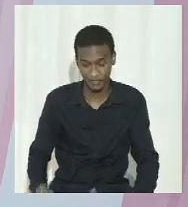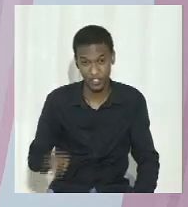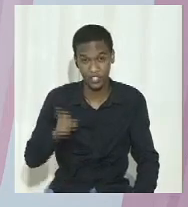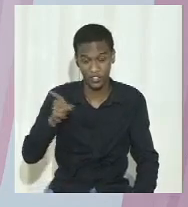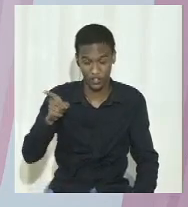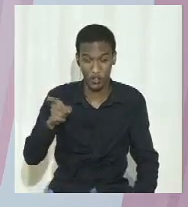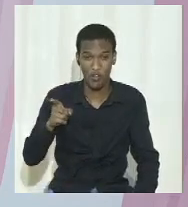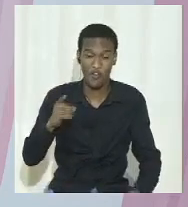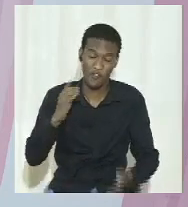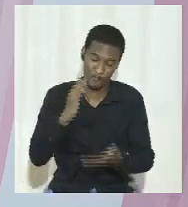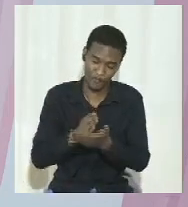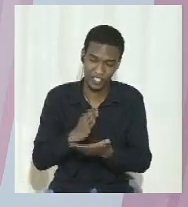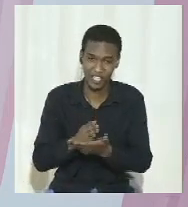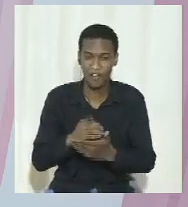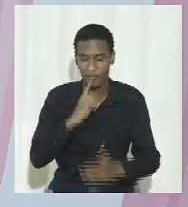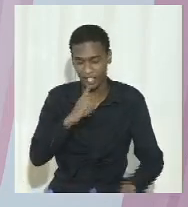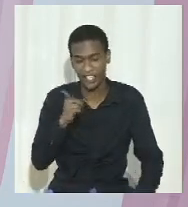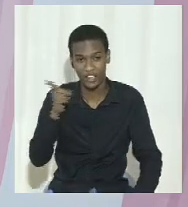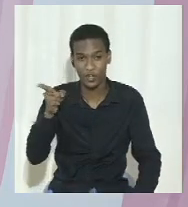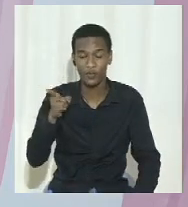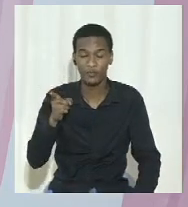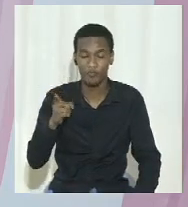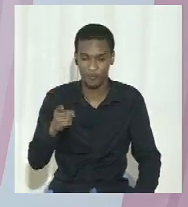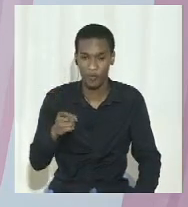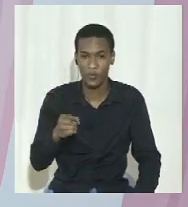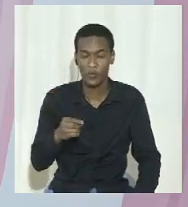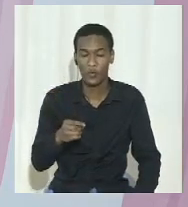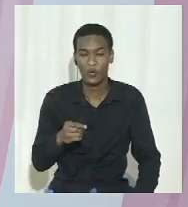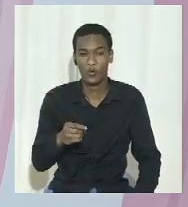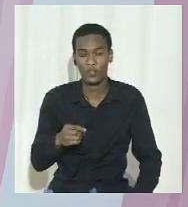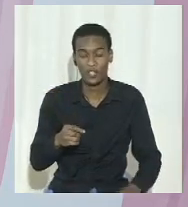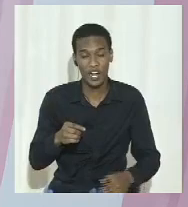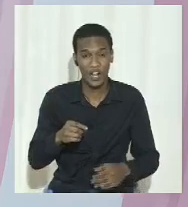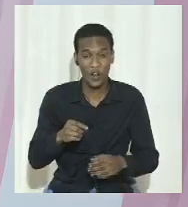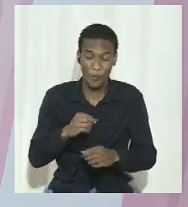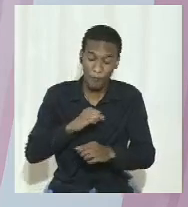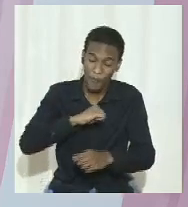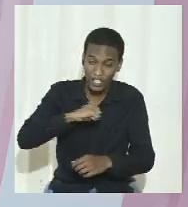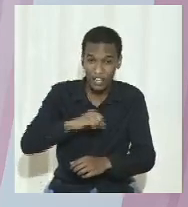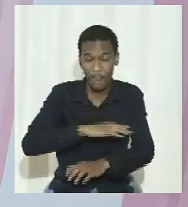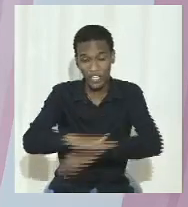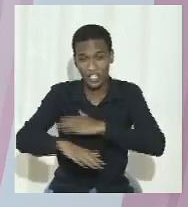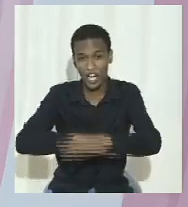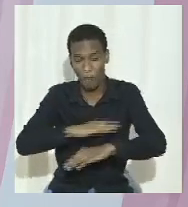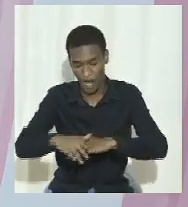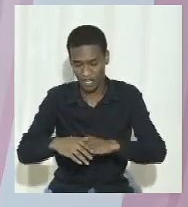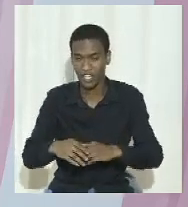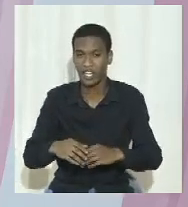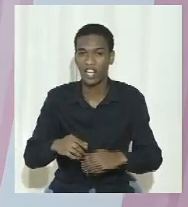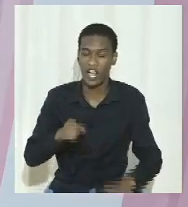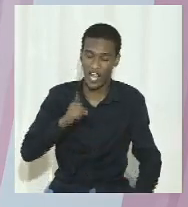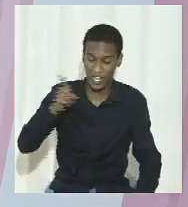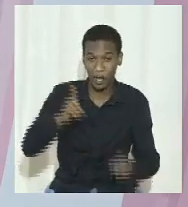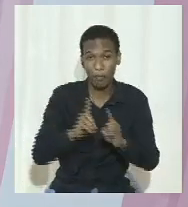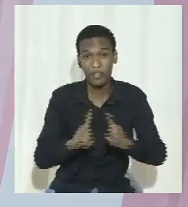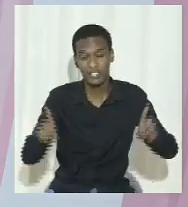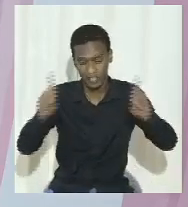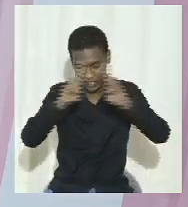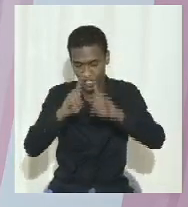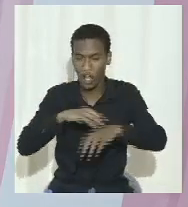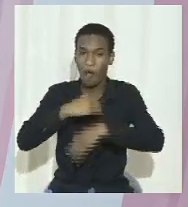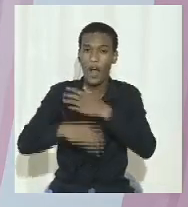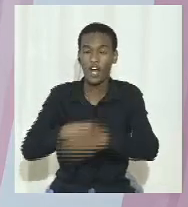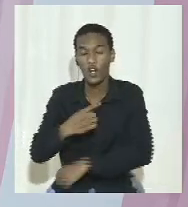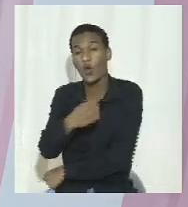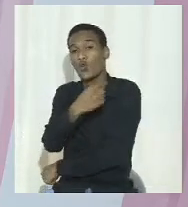amin'ny fanjakana na misehatra tsy miankina dia eny anivon'ny tobim-pahasalamana eo amin'ny distrikta